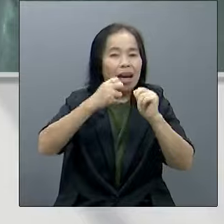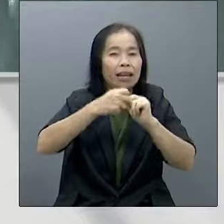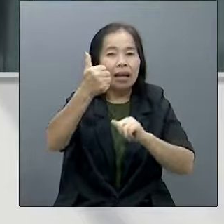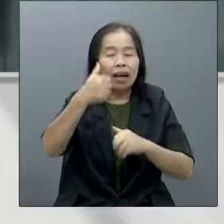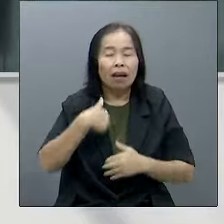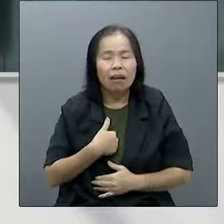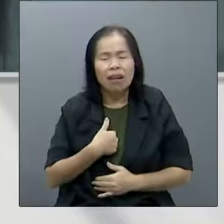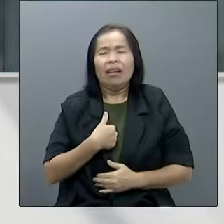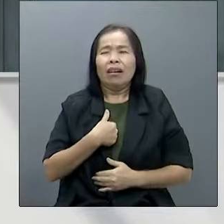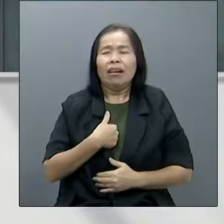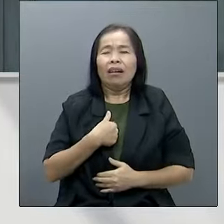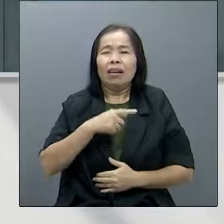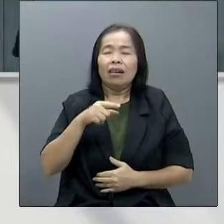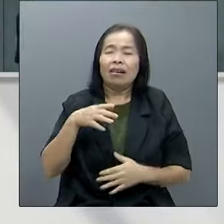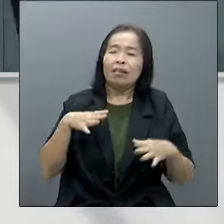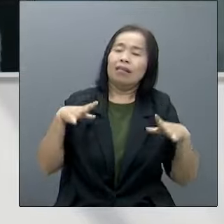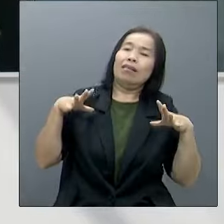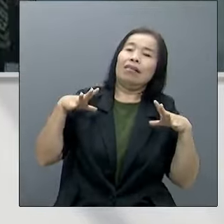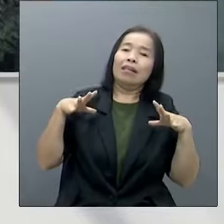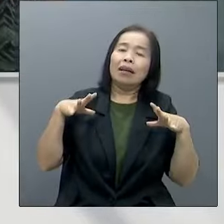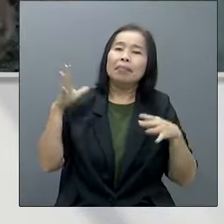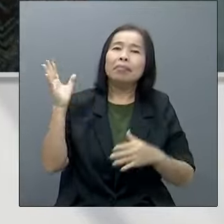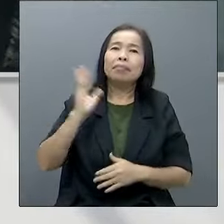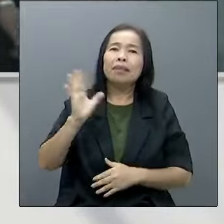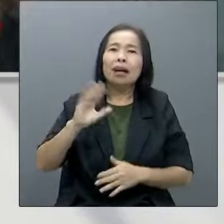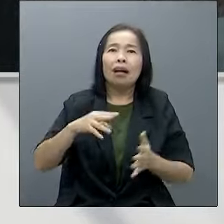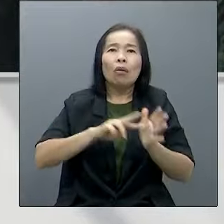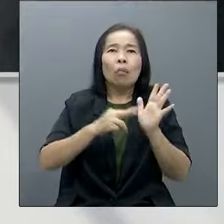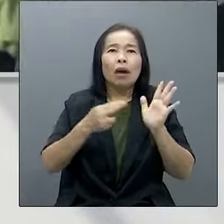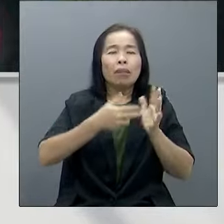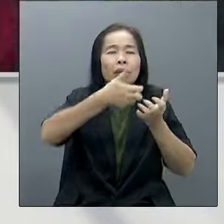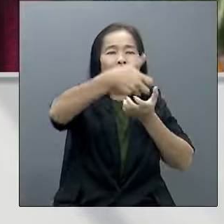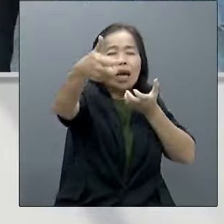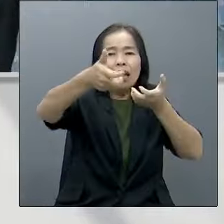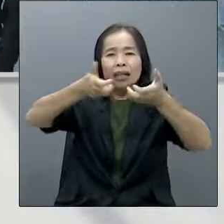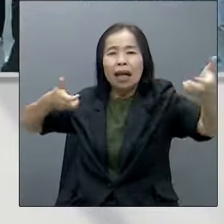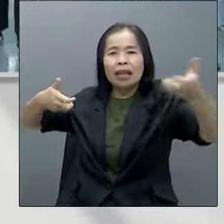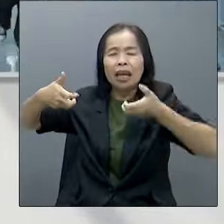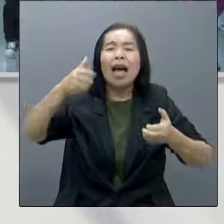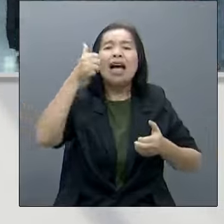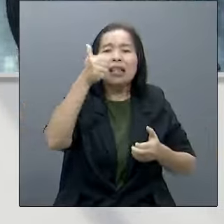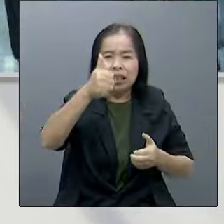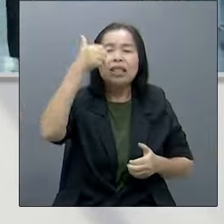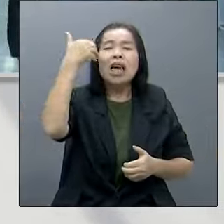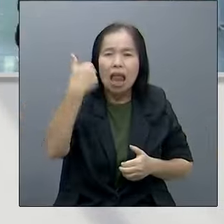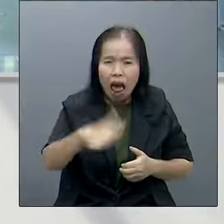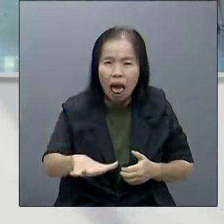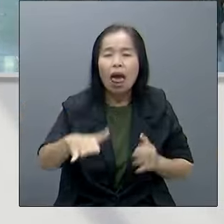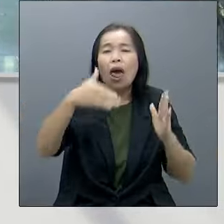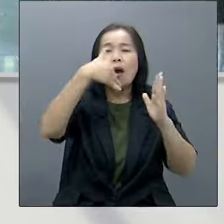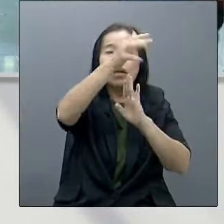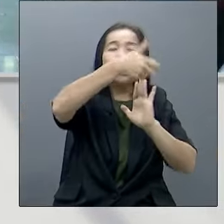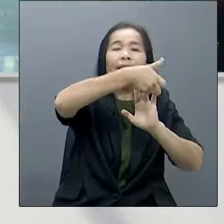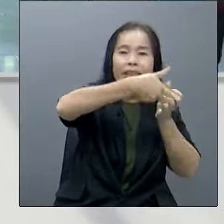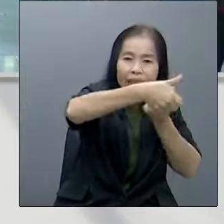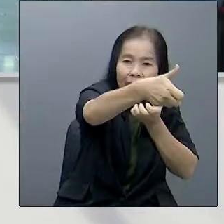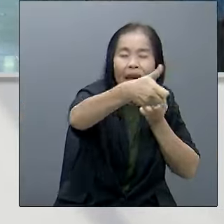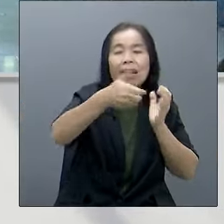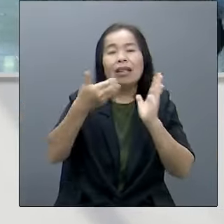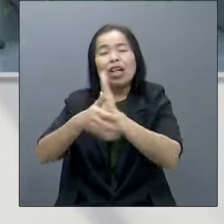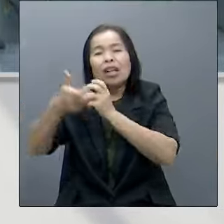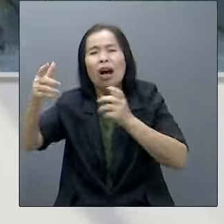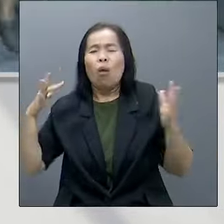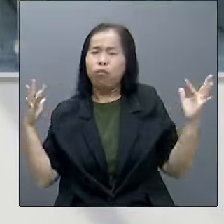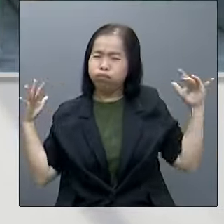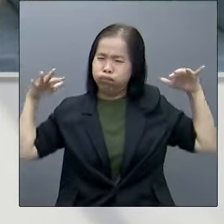ี่พอกว่อืْ่อื่งก็เพระหลายคนเข้หมอวาการแยกพื้นที่สถานีข้นสงง่ roadmapน่าจะดีกวาการมารมสูญยดที่เดยวกันหร forcéม